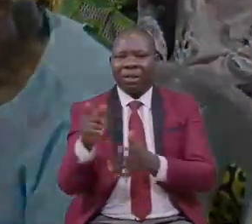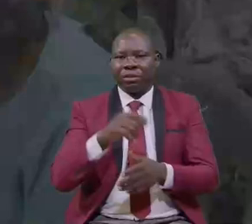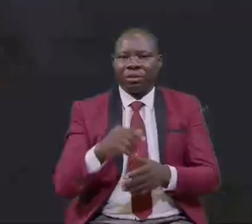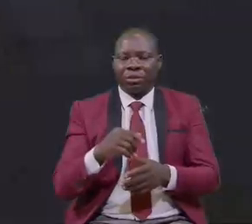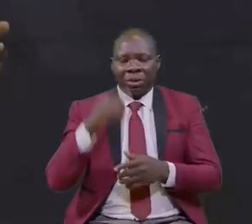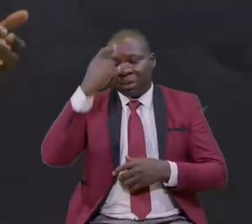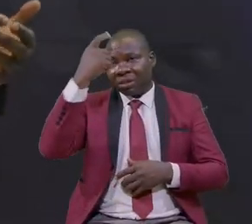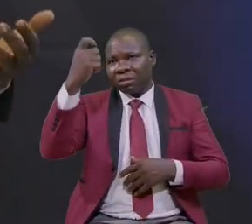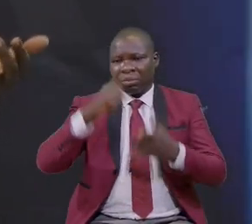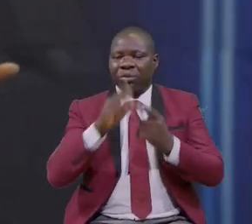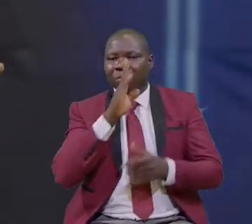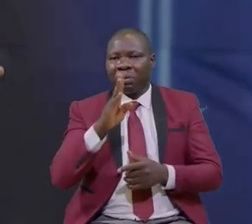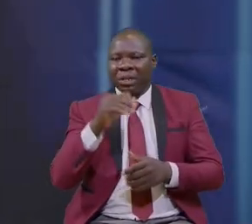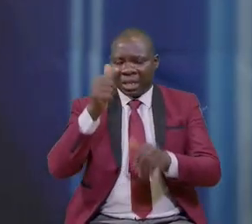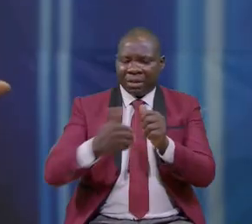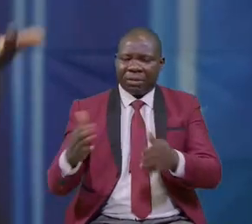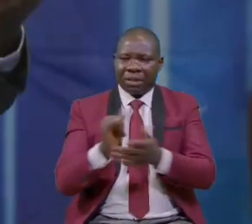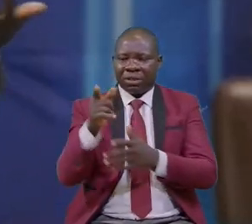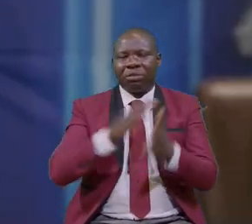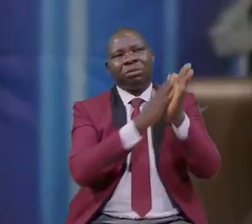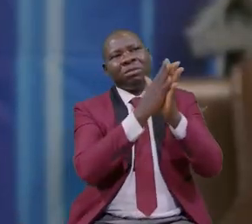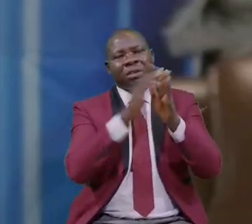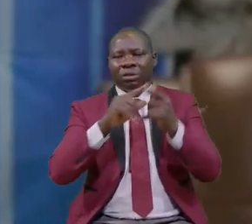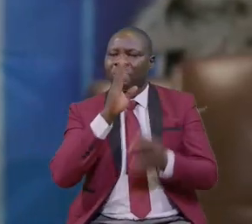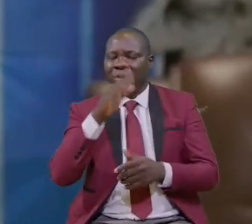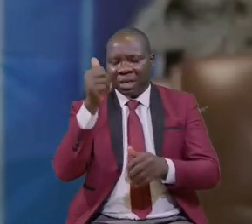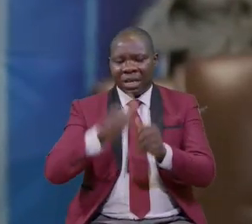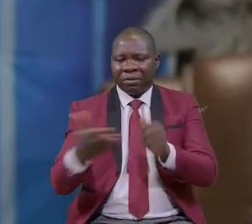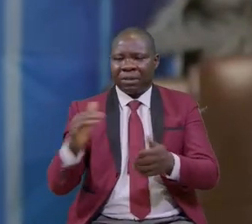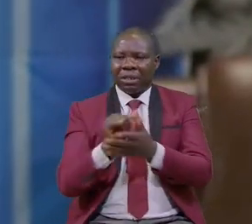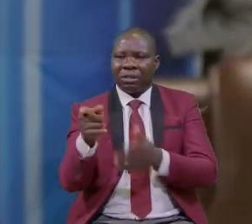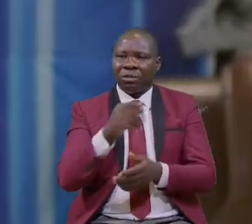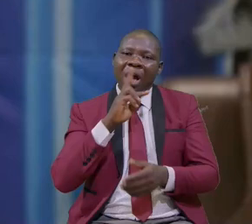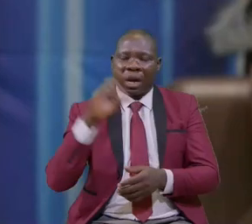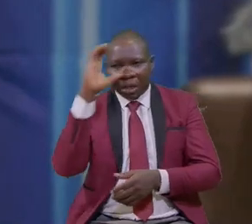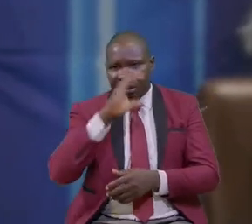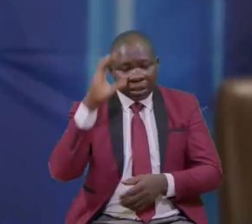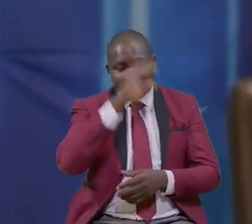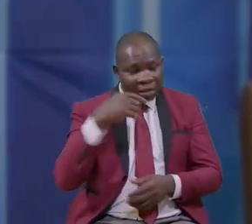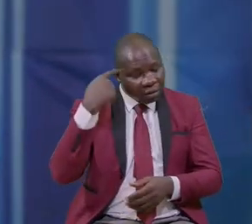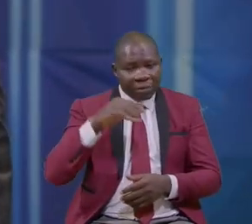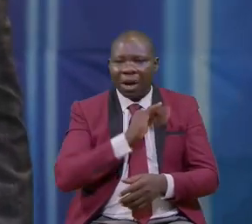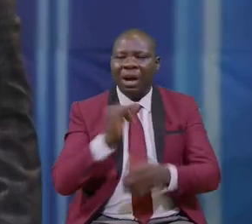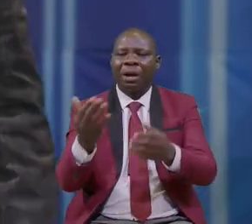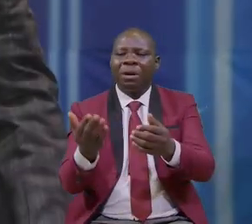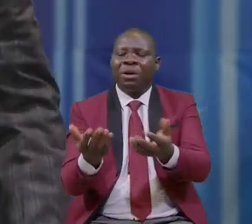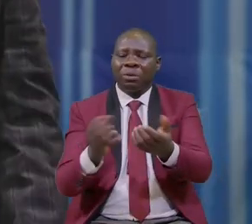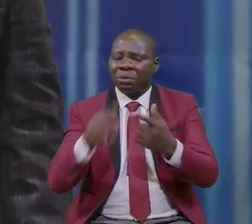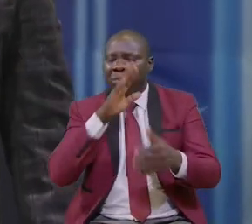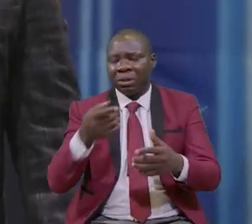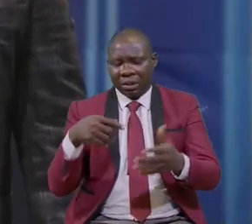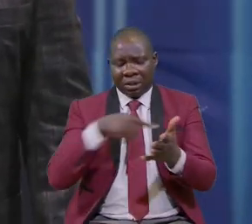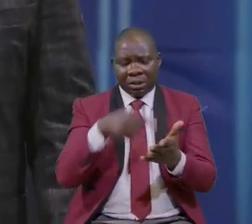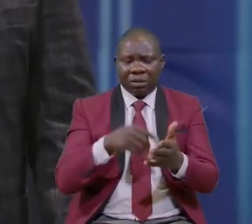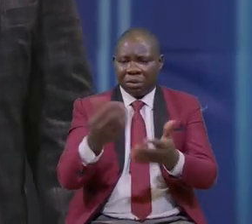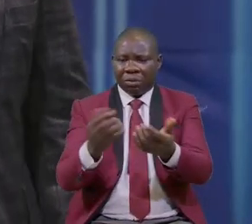Tout ce que tu rêvais devenir, tout ce que tu désirais devenir, tout ce que tu cherchais et tu rêvais, tu veux être ceci, tu veux être ceci,